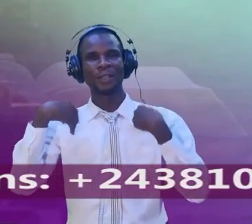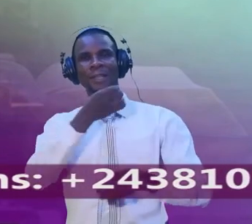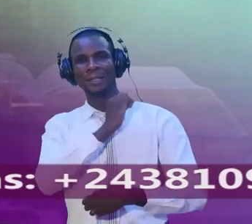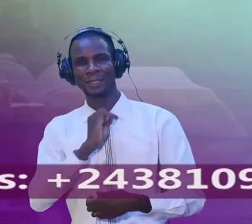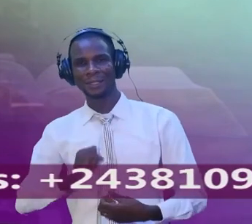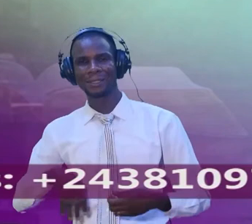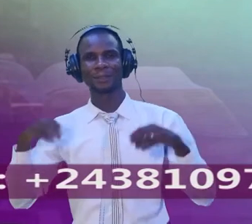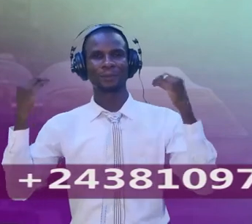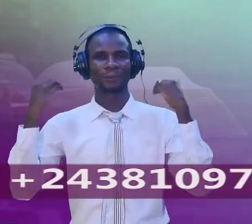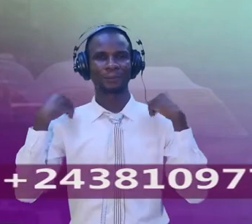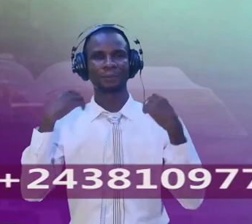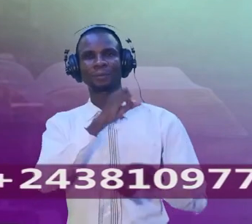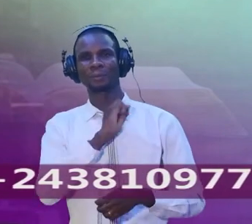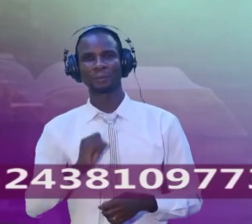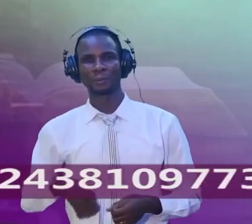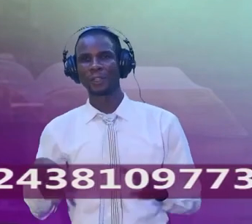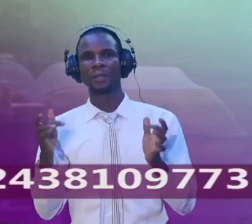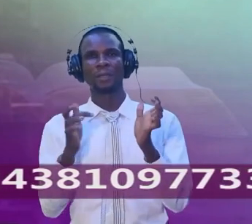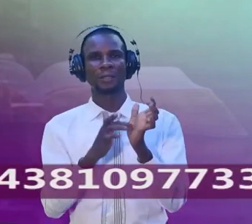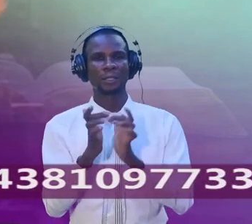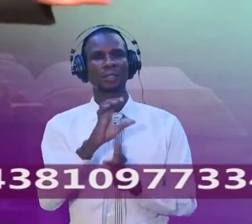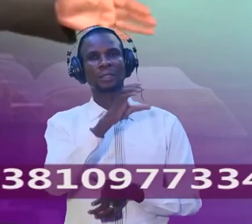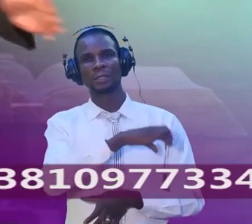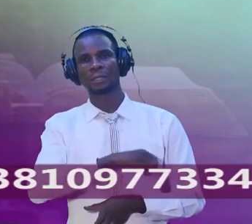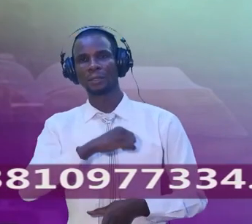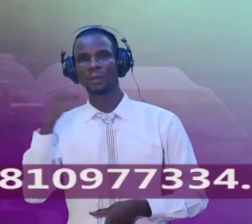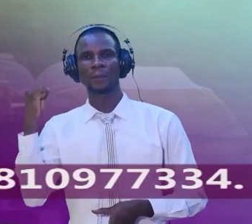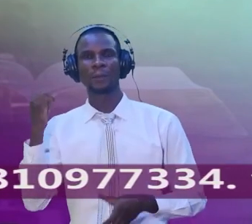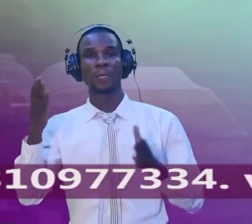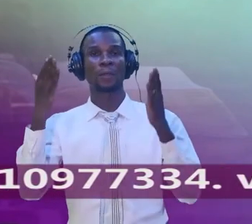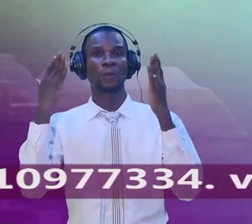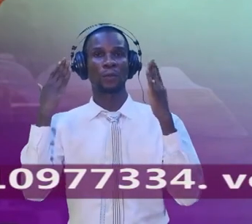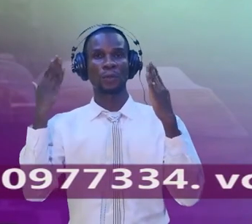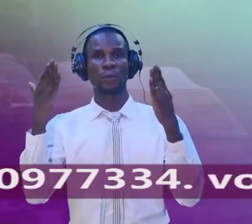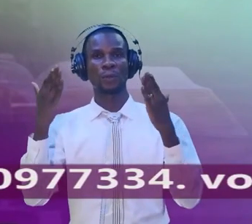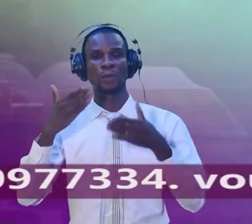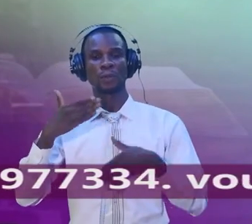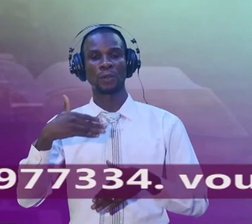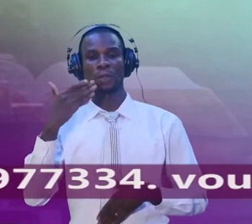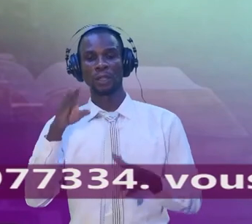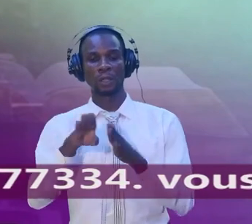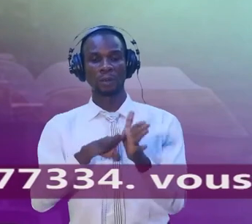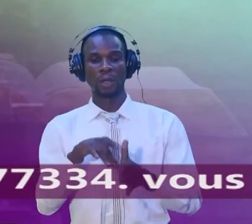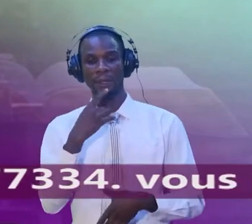kifo haikukua na uwezo dhidi yake mfalme wa falme na Bwana wa Bwana.